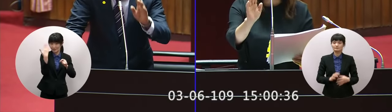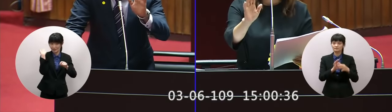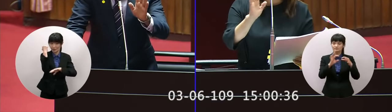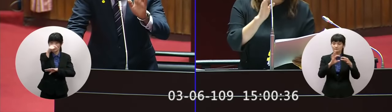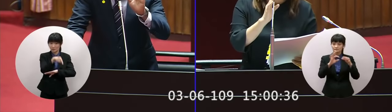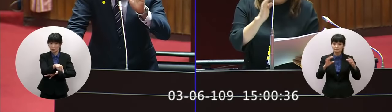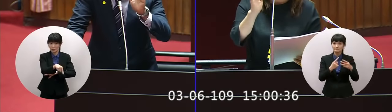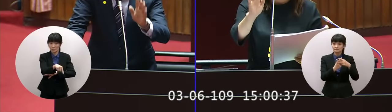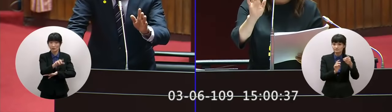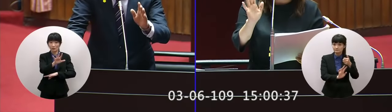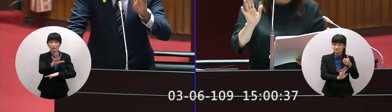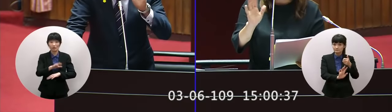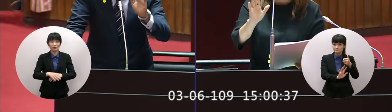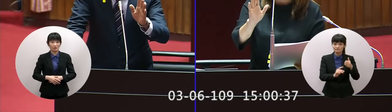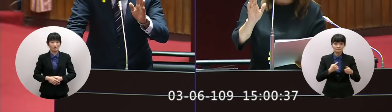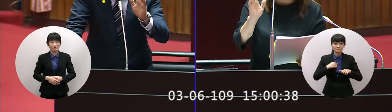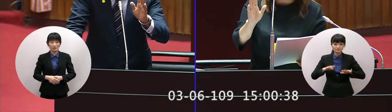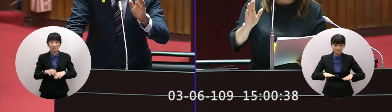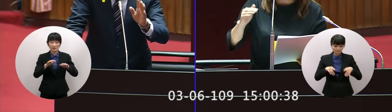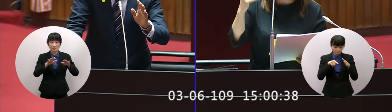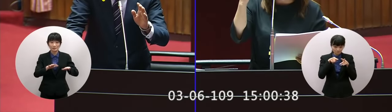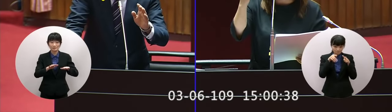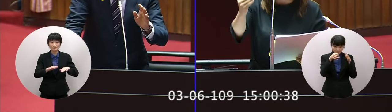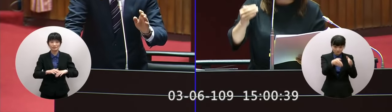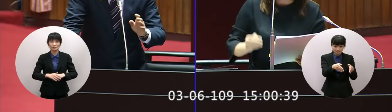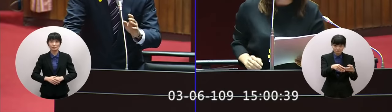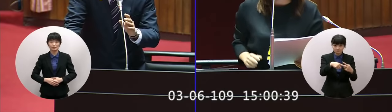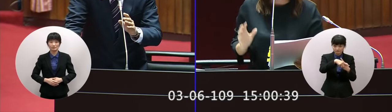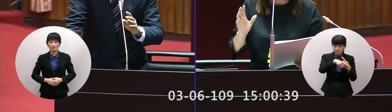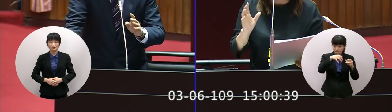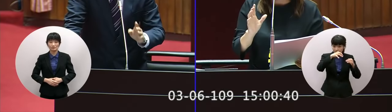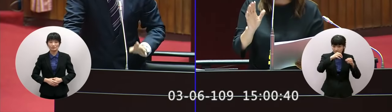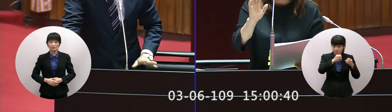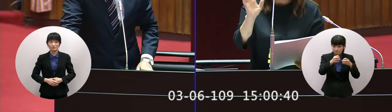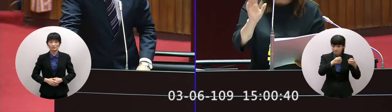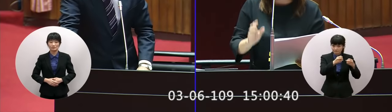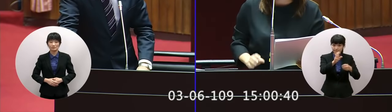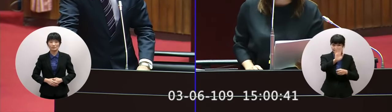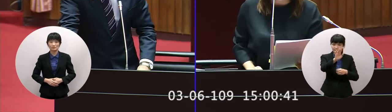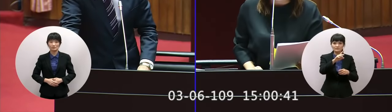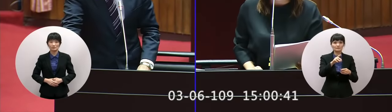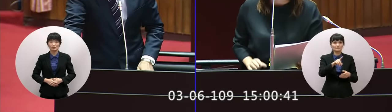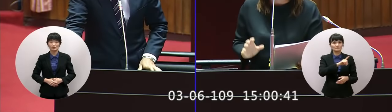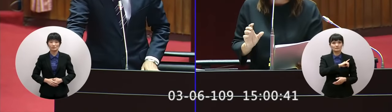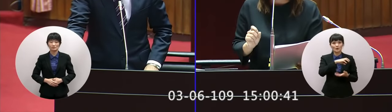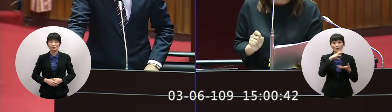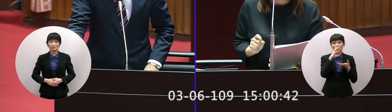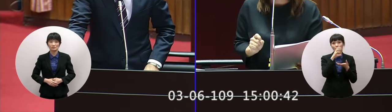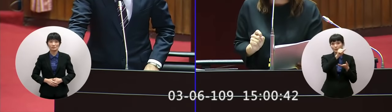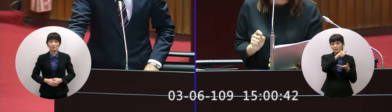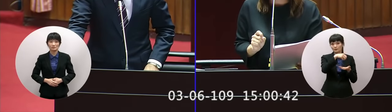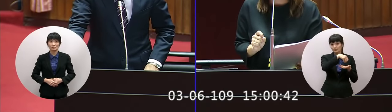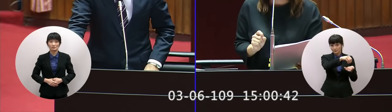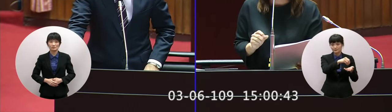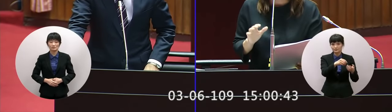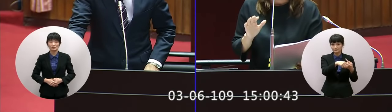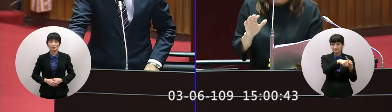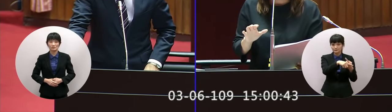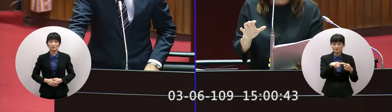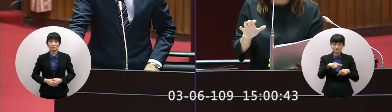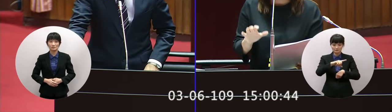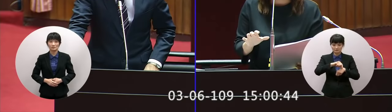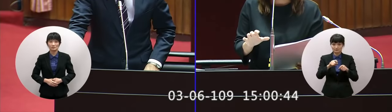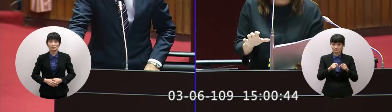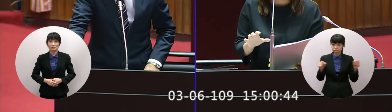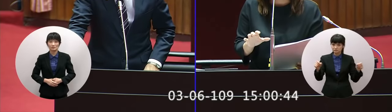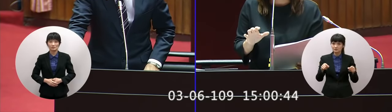系。主委，我现在没有要讨论这个部分哈，那个拿回去研究，因为这个可能要耗费比较多的时间，